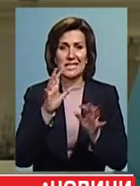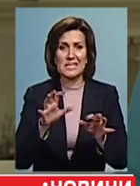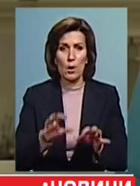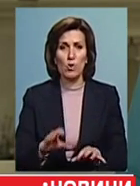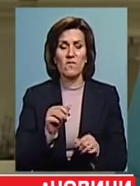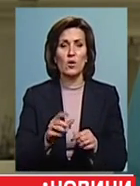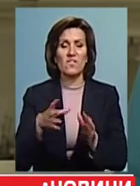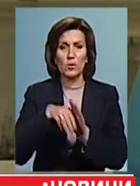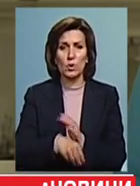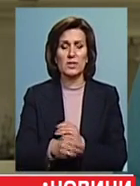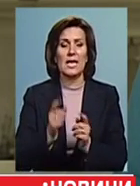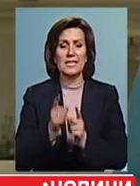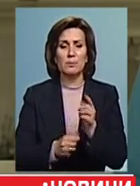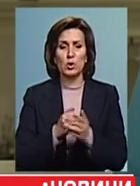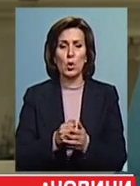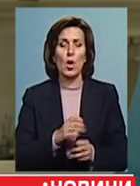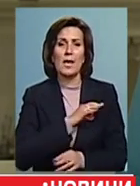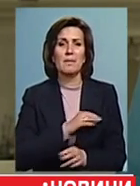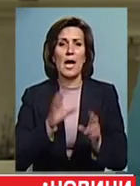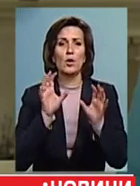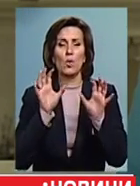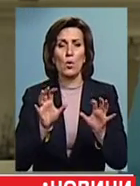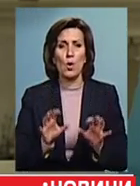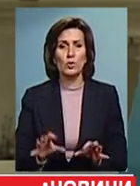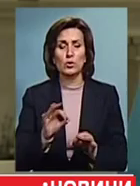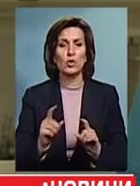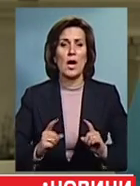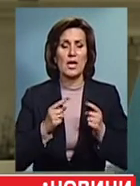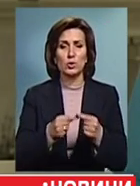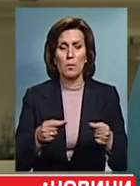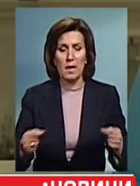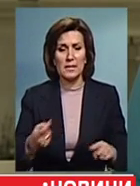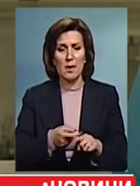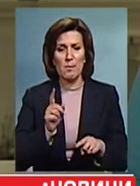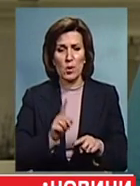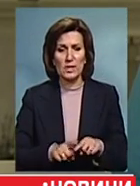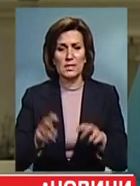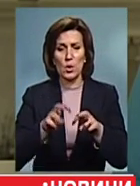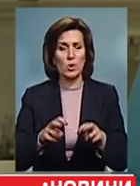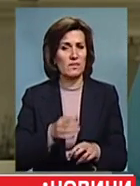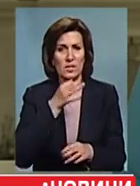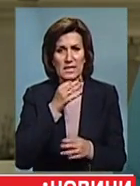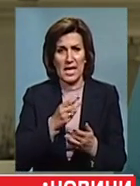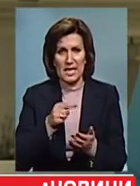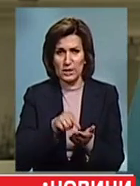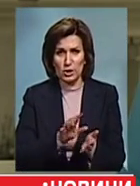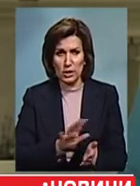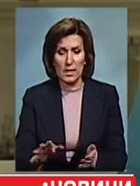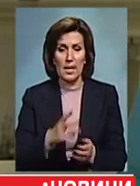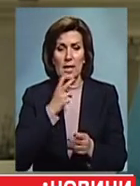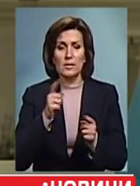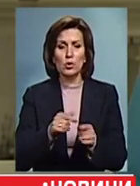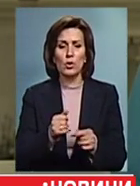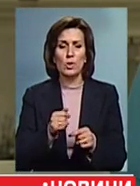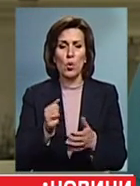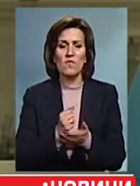закони. Вони, зокрема, вносять зміни до Кримінально-процесуального кодексу щодо арешту майна. Проте до їх розгляду ще не дійшли. Попри те, що Верховна Рада